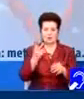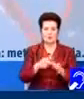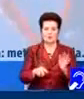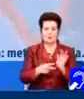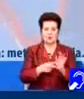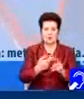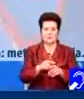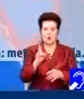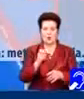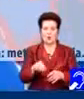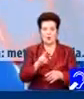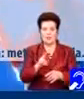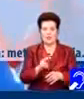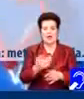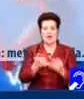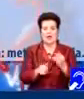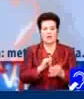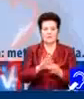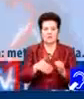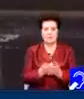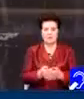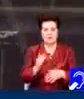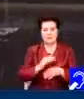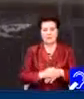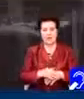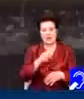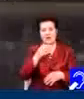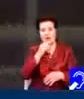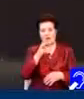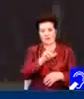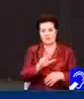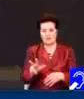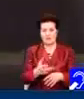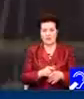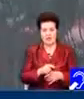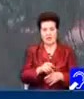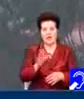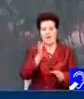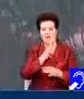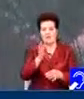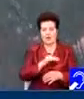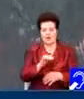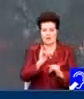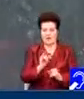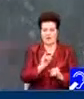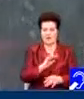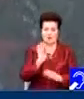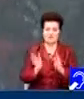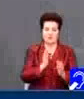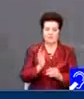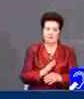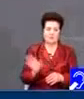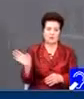sub atenționare cod galben de vijelii până diseară la ora 23. Meteorologii au emis o informare de vreme rea, averse, grindină și vânt, valabilă